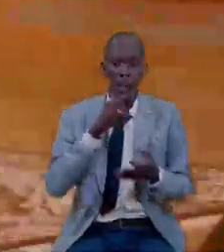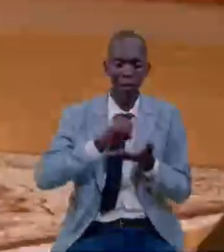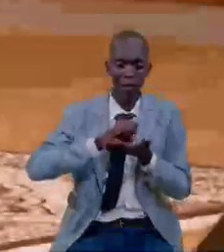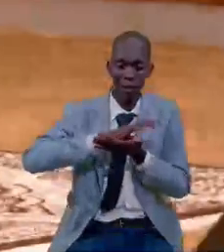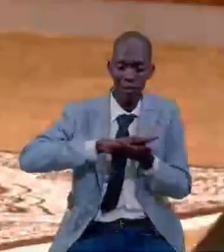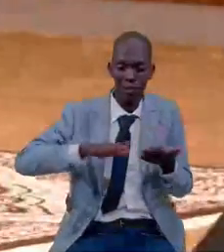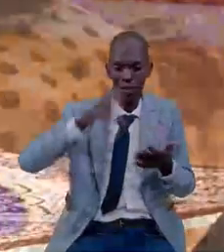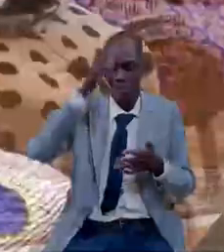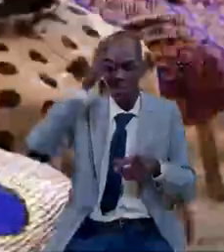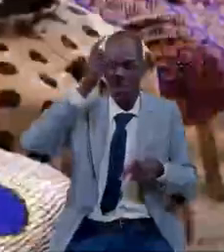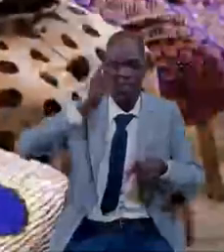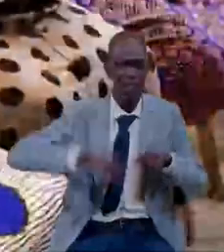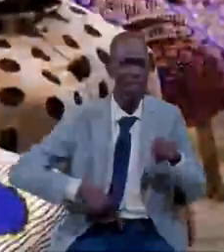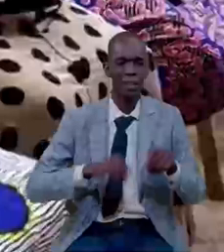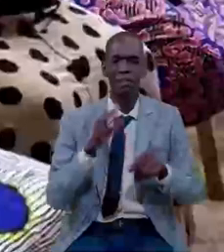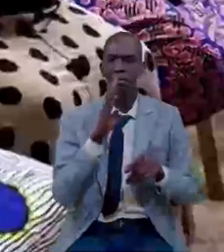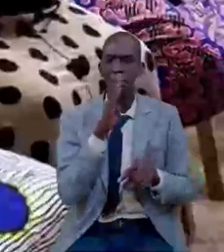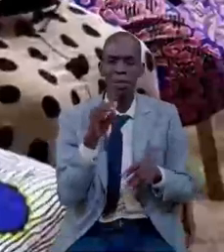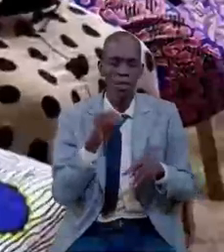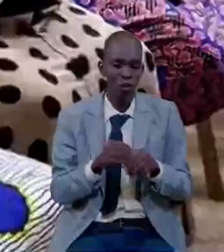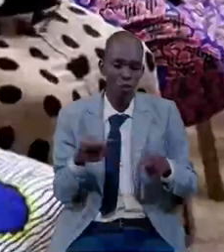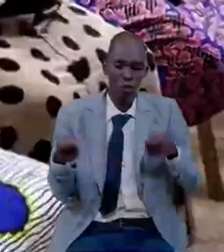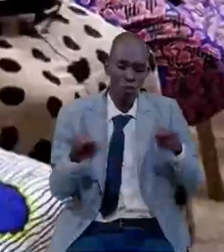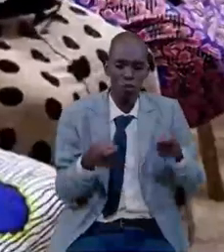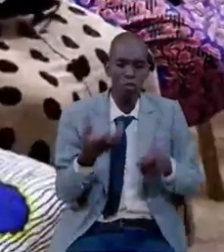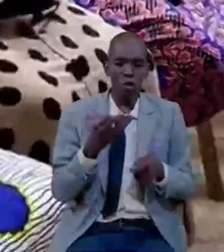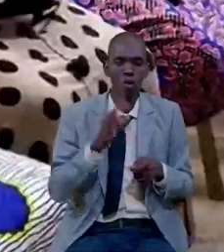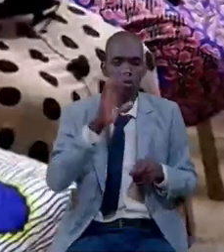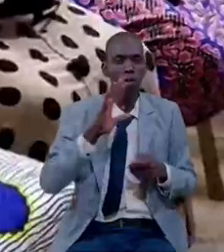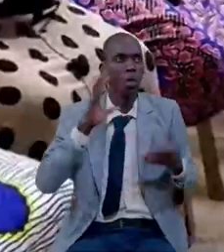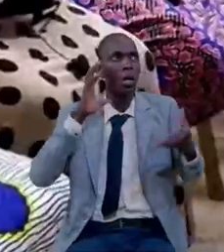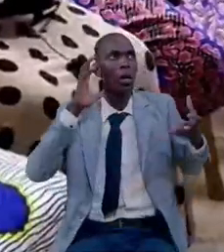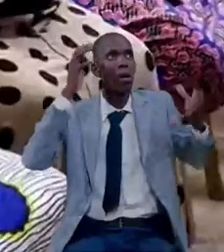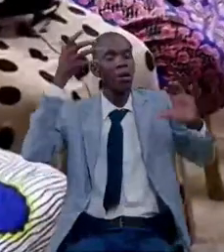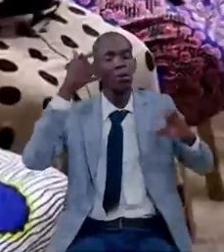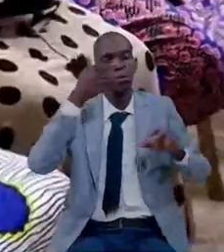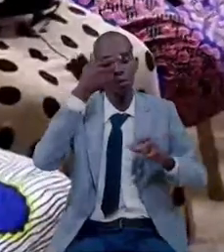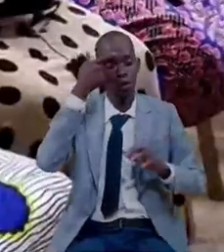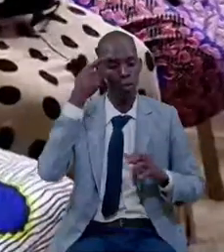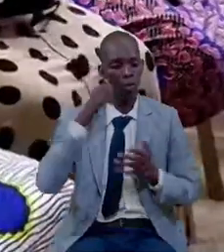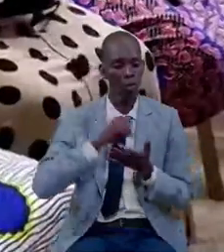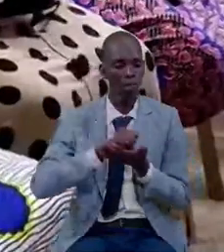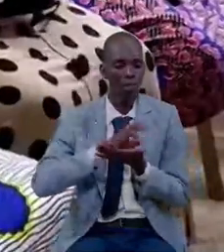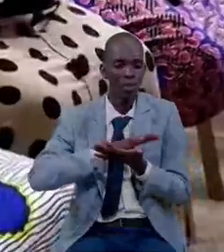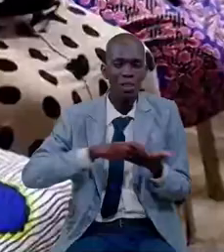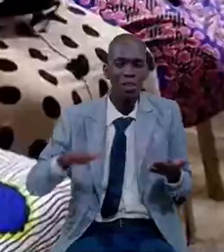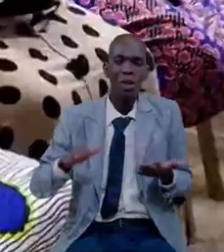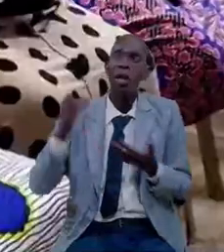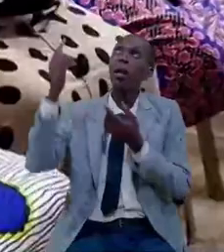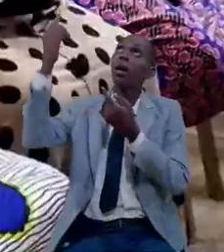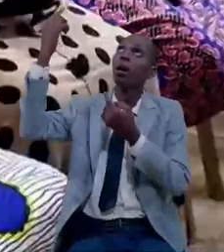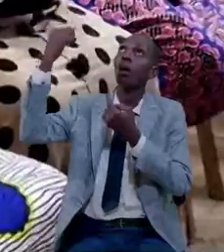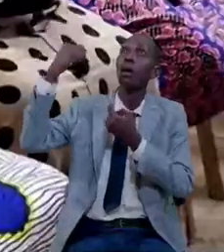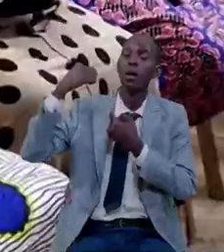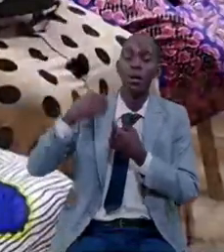ne sera pas au contrôle de ton tempérament parce que la sanctification qui provient